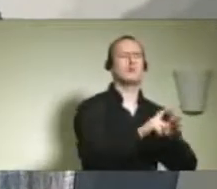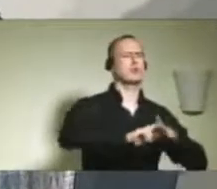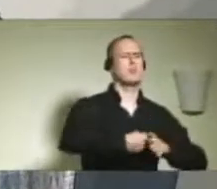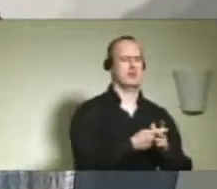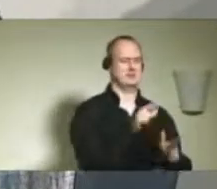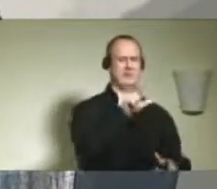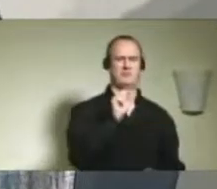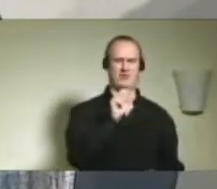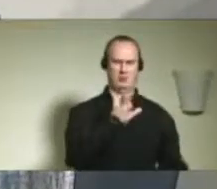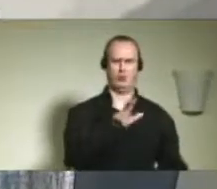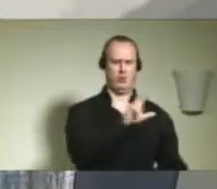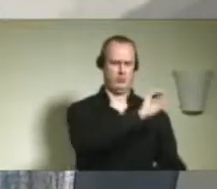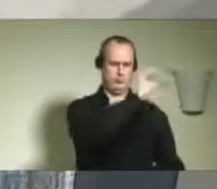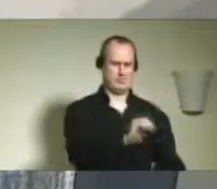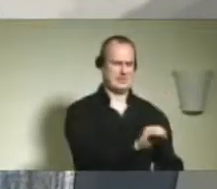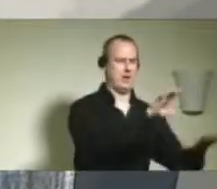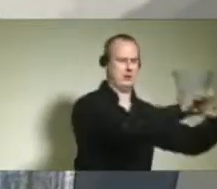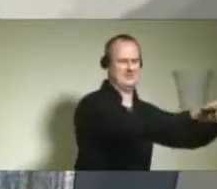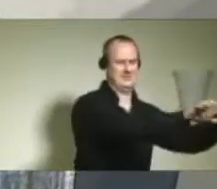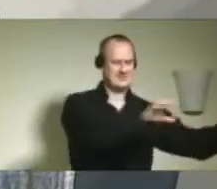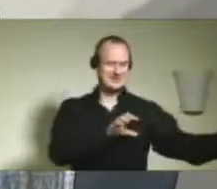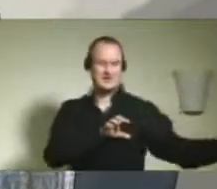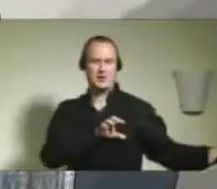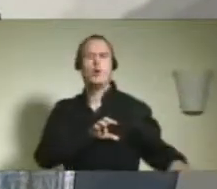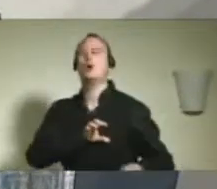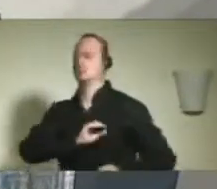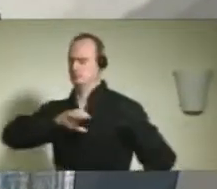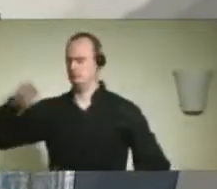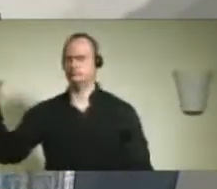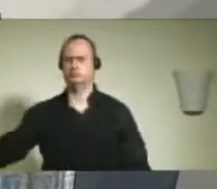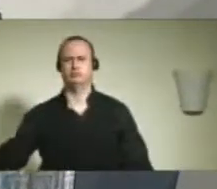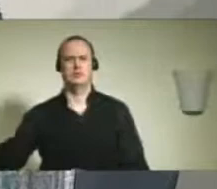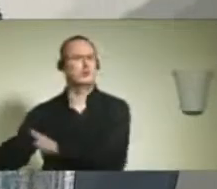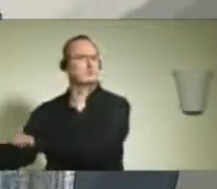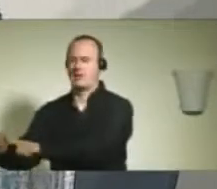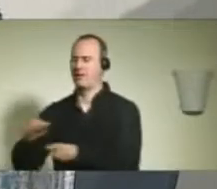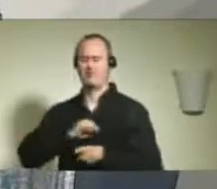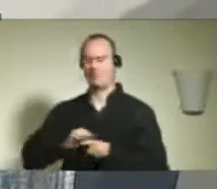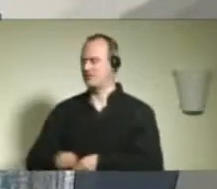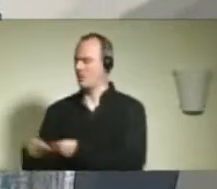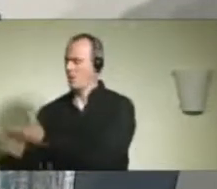s'est battu pour qu'ils aient la formation adéquate. Et donc tous les